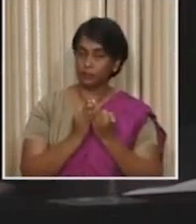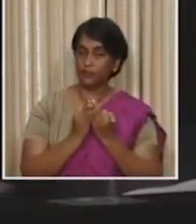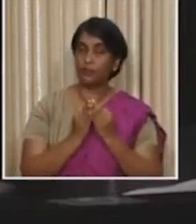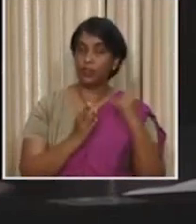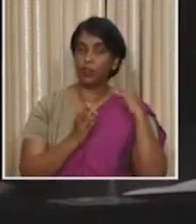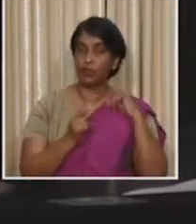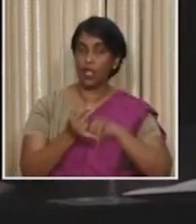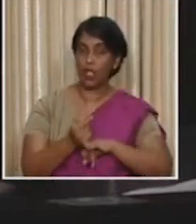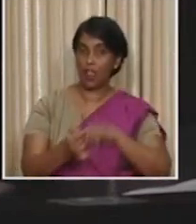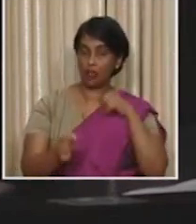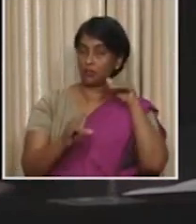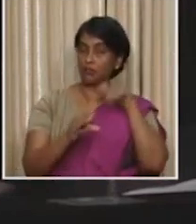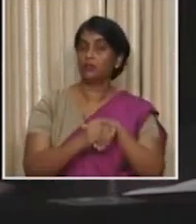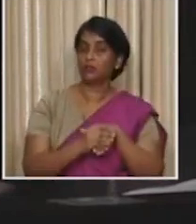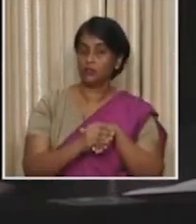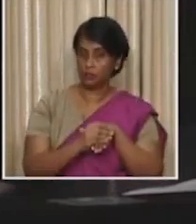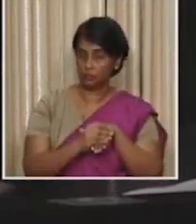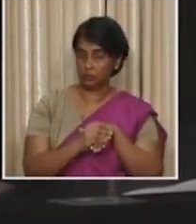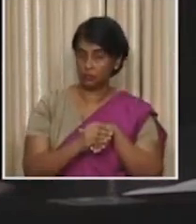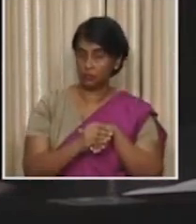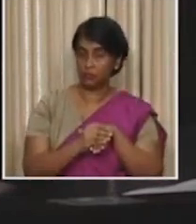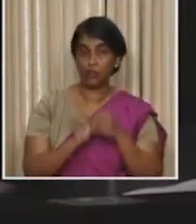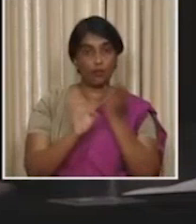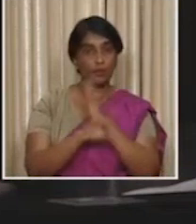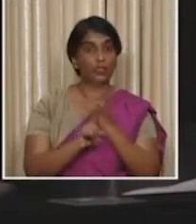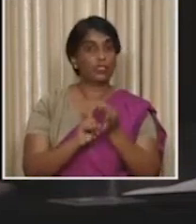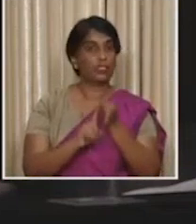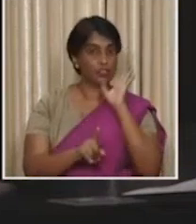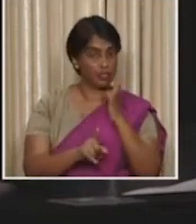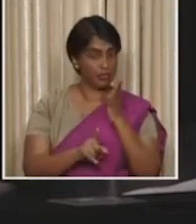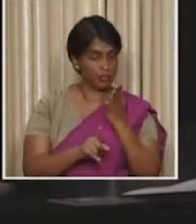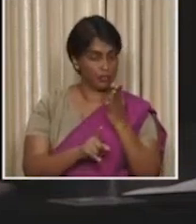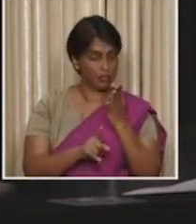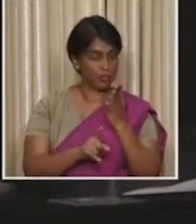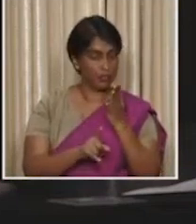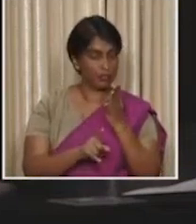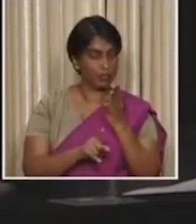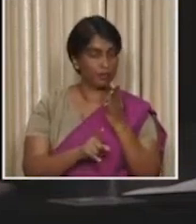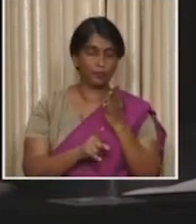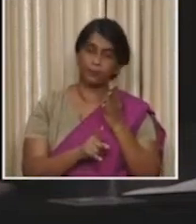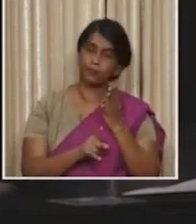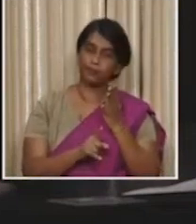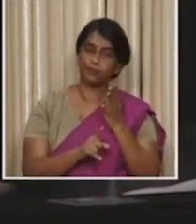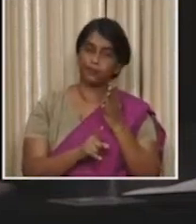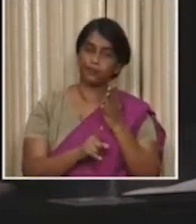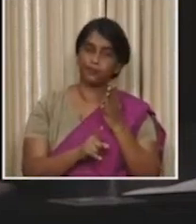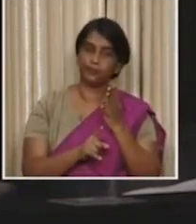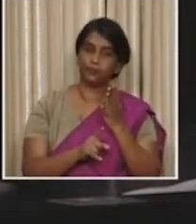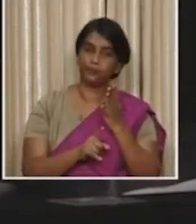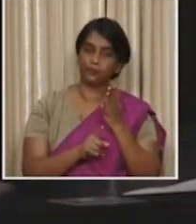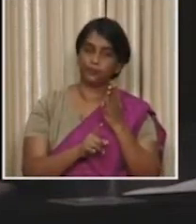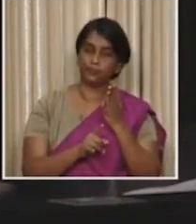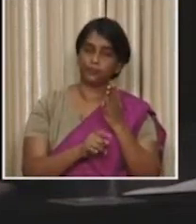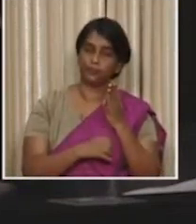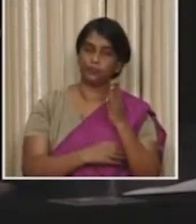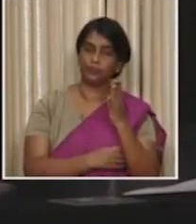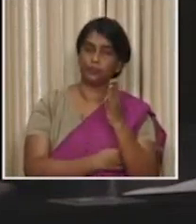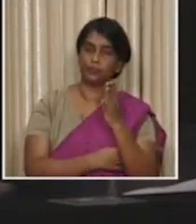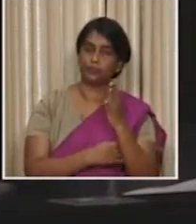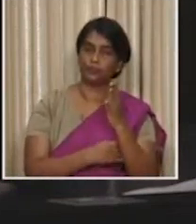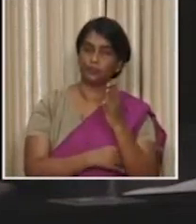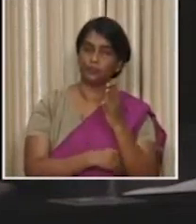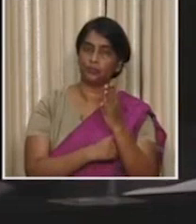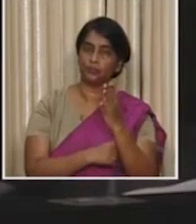ராஜபக்ச அவர்களுடைய சொந்த வைப்பிலே இந்த நகைகள், இந்த பணங்கள் எடுக்கப்பட்டதாக வீல் மாஸ்டர் சரத் பொன்சேகா மிக